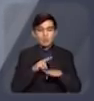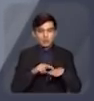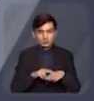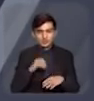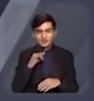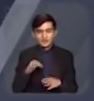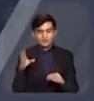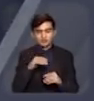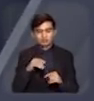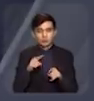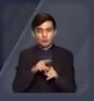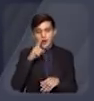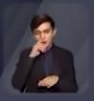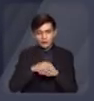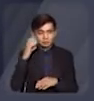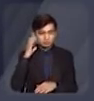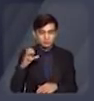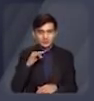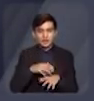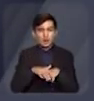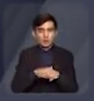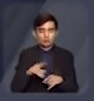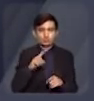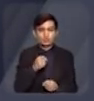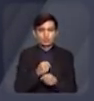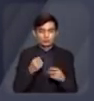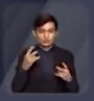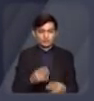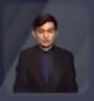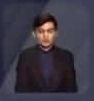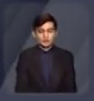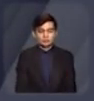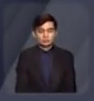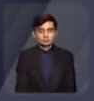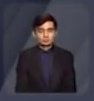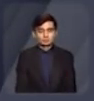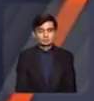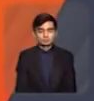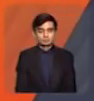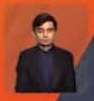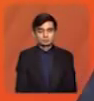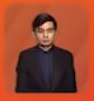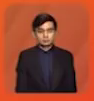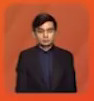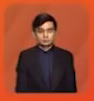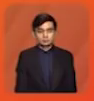Полициясы үркітетін, әкімі тыңдамайтын халық не істеуі керек? Мына жақтан қуалап жатыр, мына жақ дайын емес.